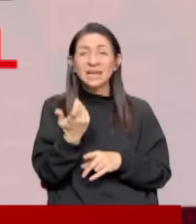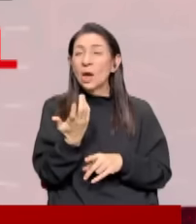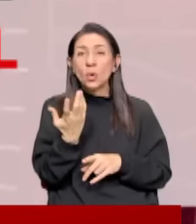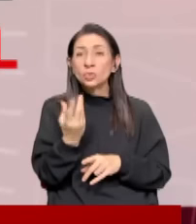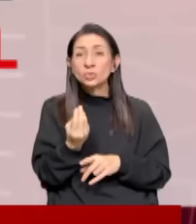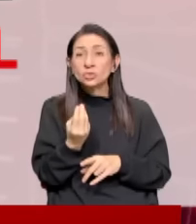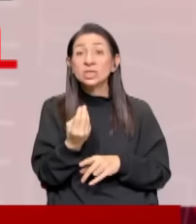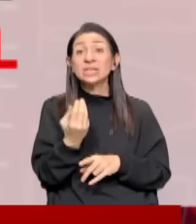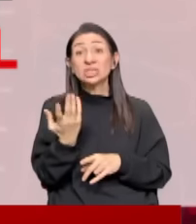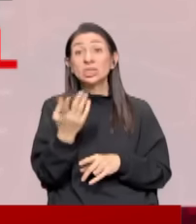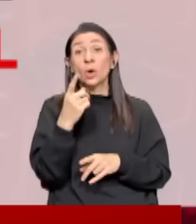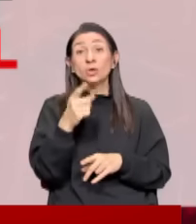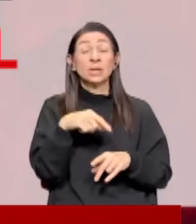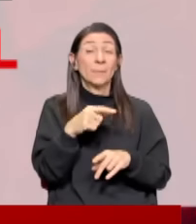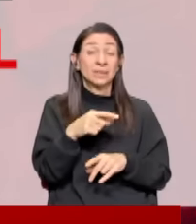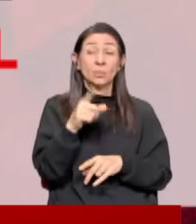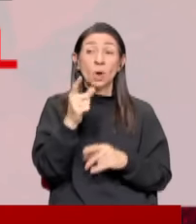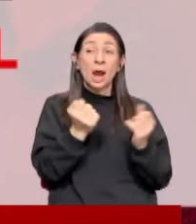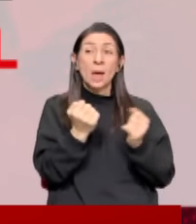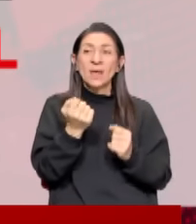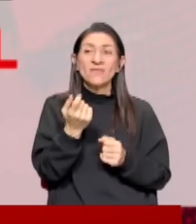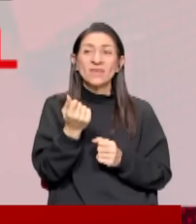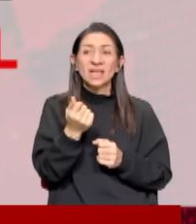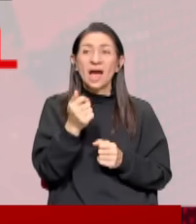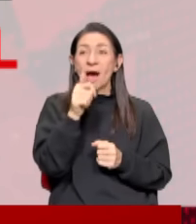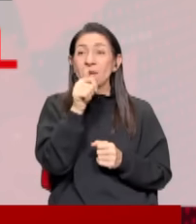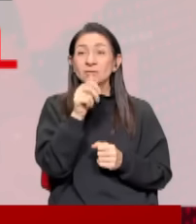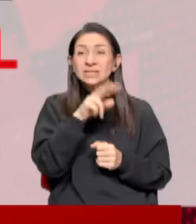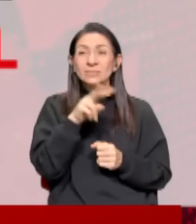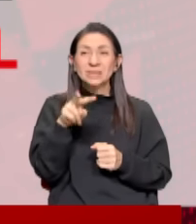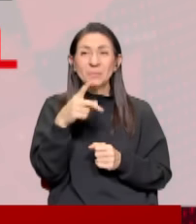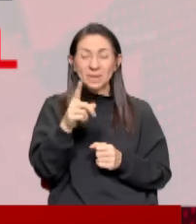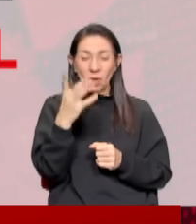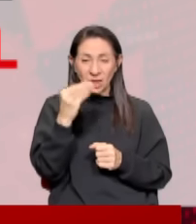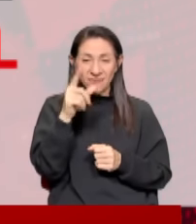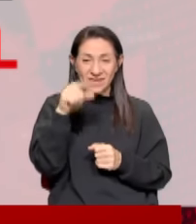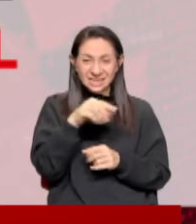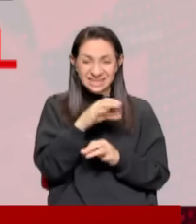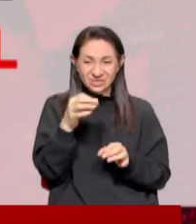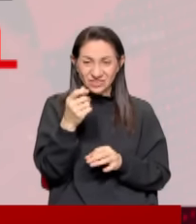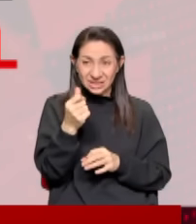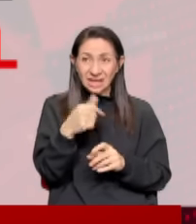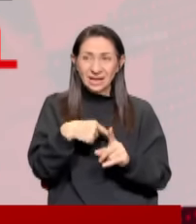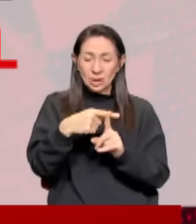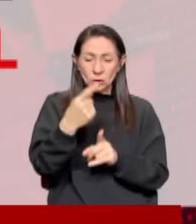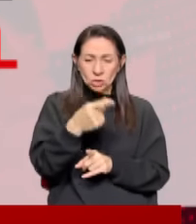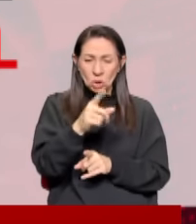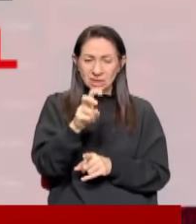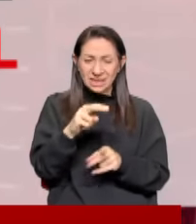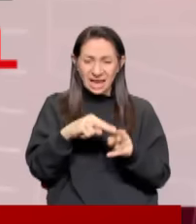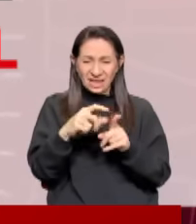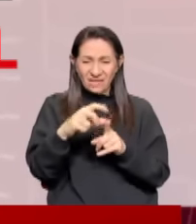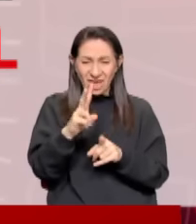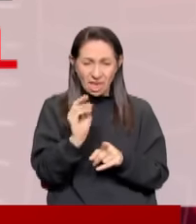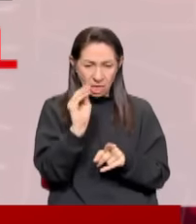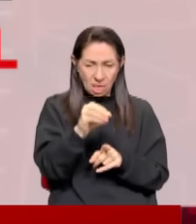ne olur? İşte o zaman bu otomobilin 622 bin lira olan vergisiz fiyatının üstüne %18